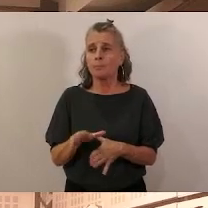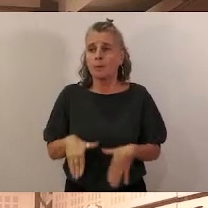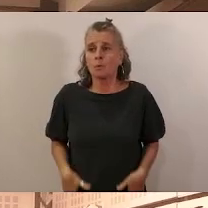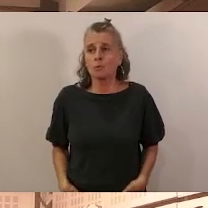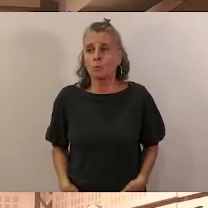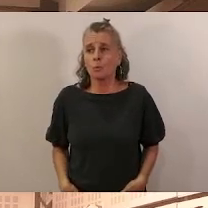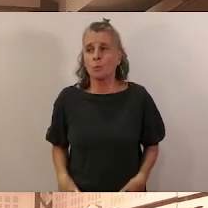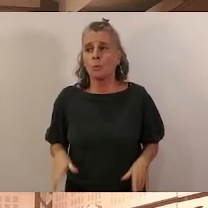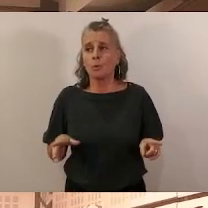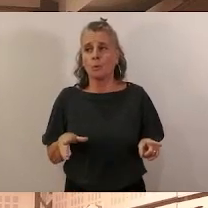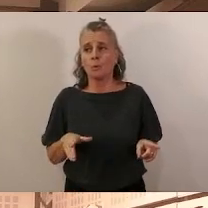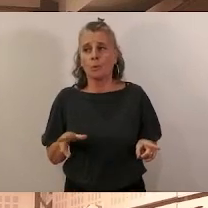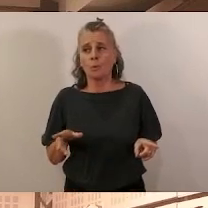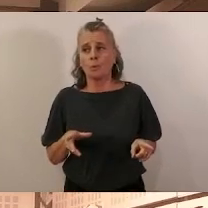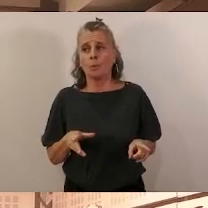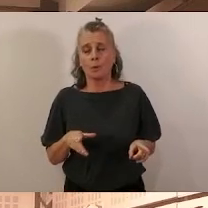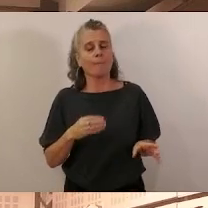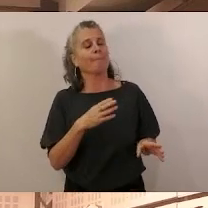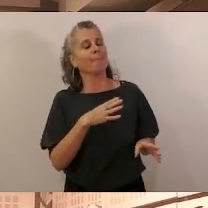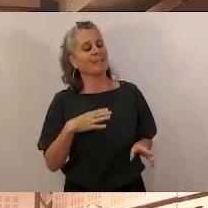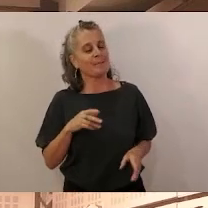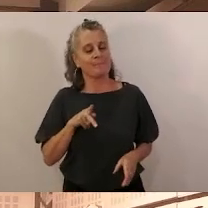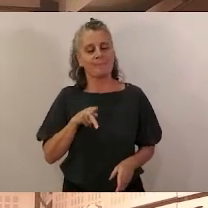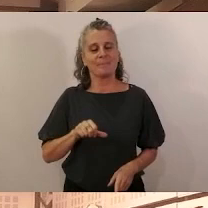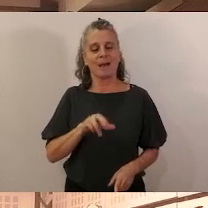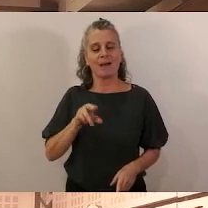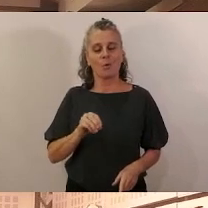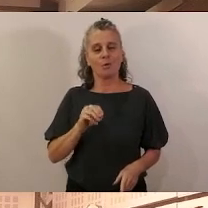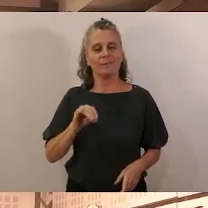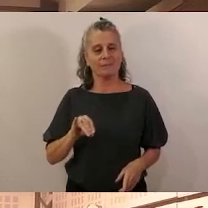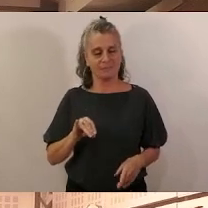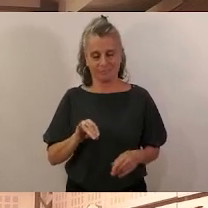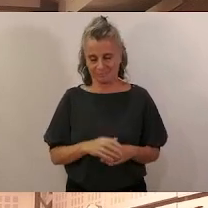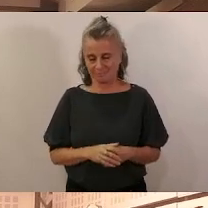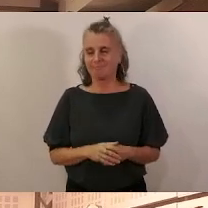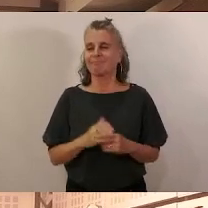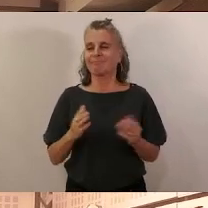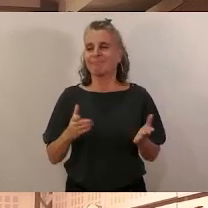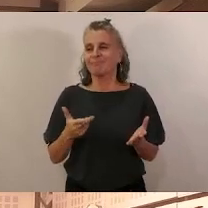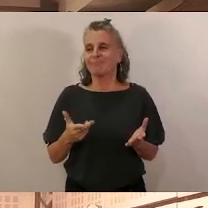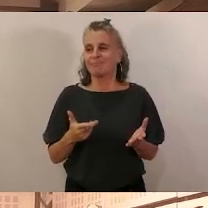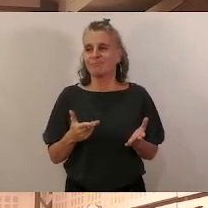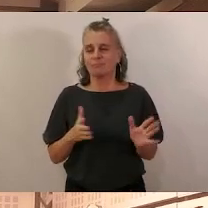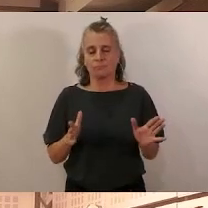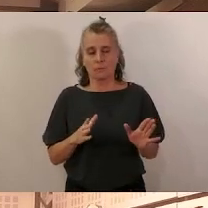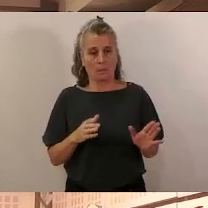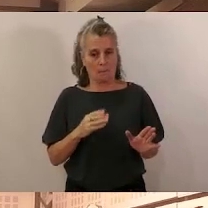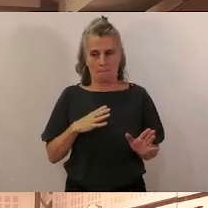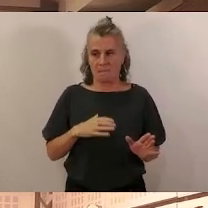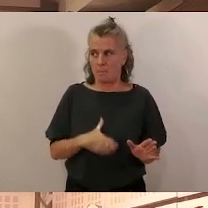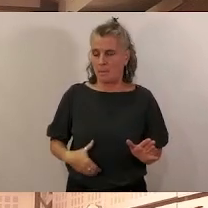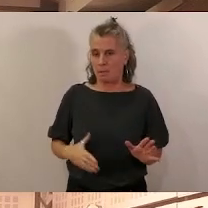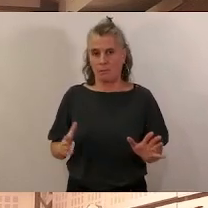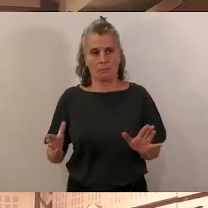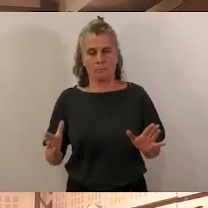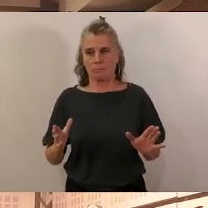abstentions. Madame Parodi. Et donc, avis favorable. Je me déporte, madame la maire. Du Conseil.